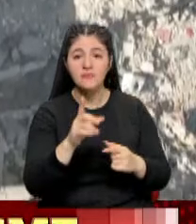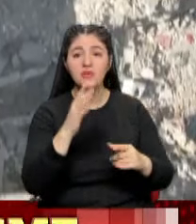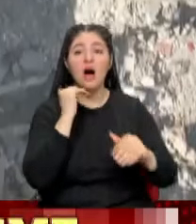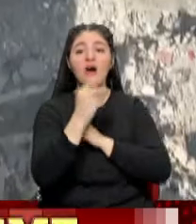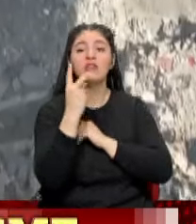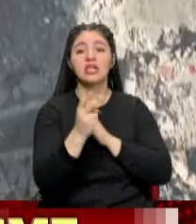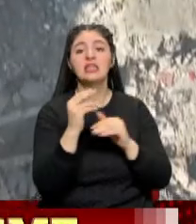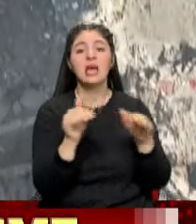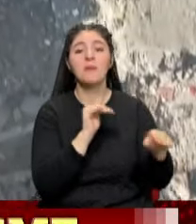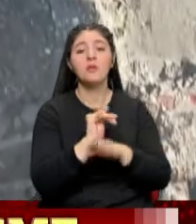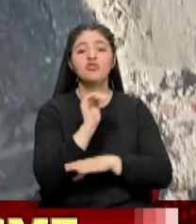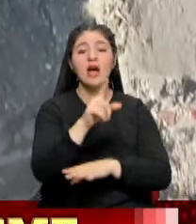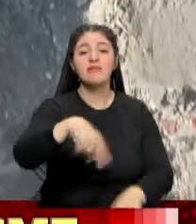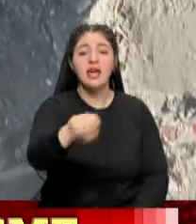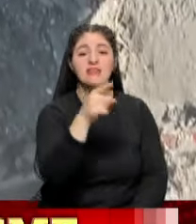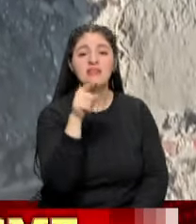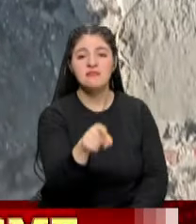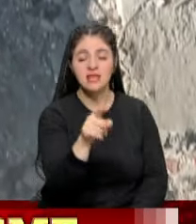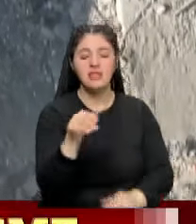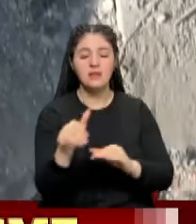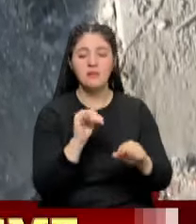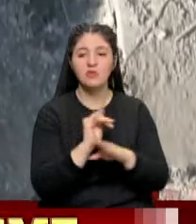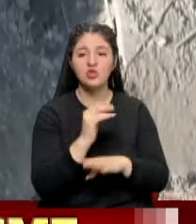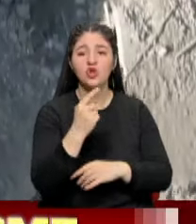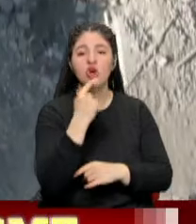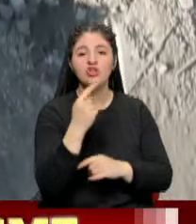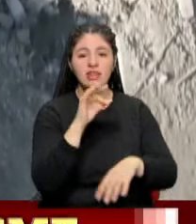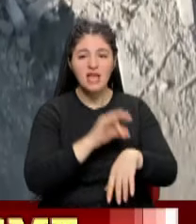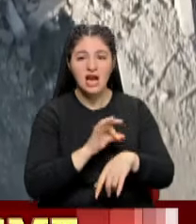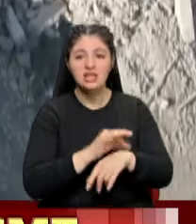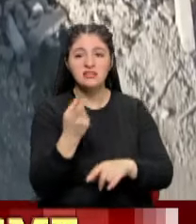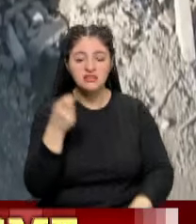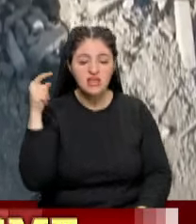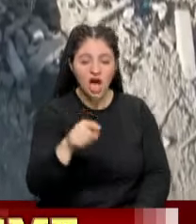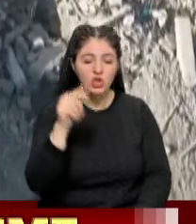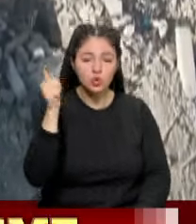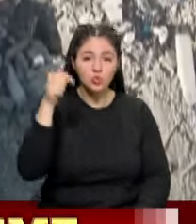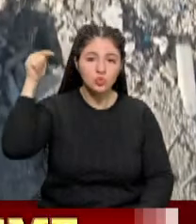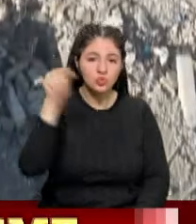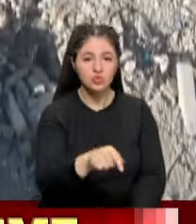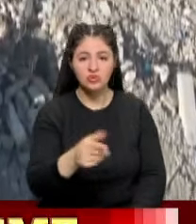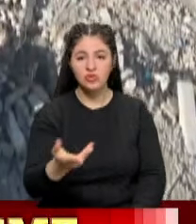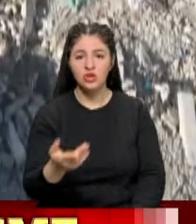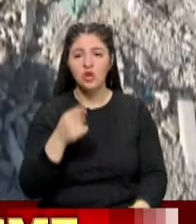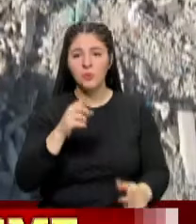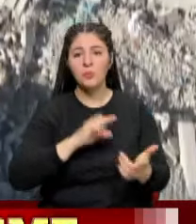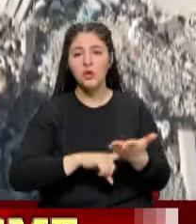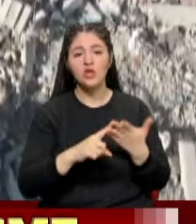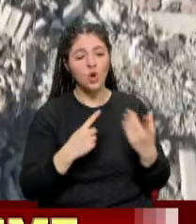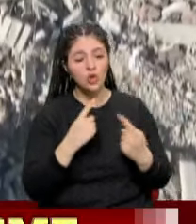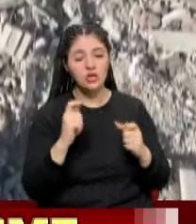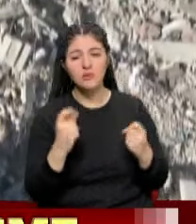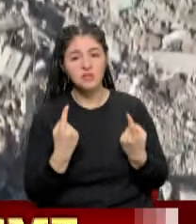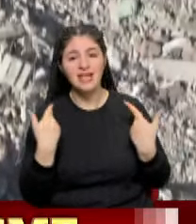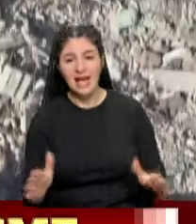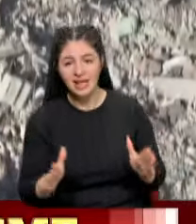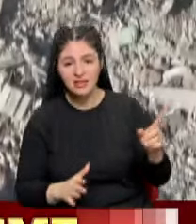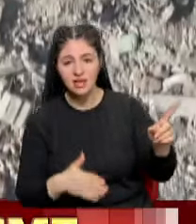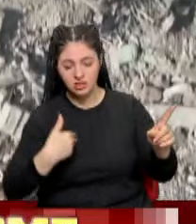halkındır, depremzedelerindir. Depremzedelerin konuşacağı dakika ve saattir ve gündür. bu protokolün konuşacağı gün